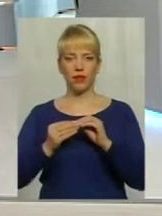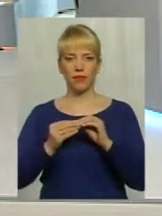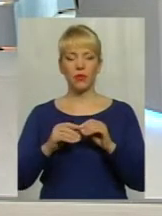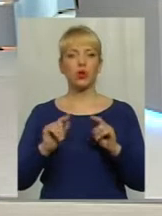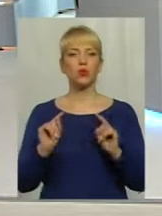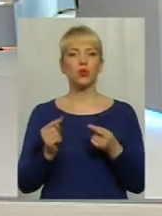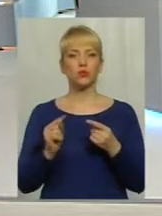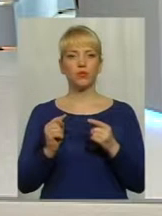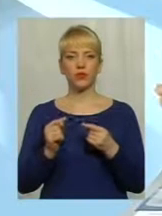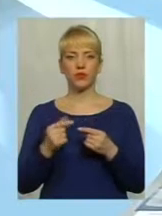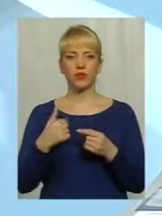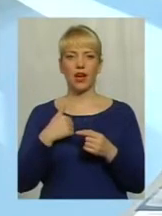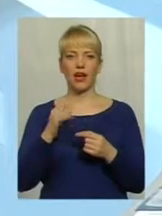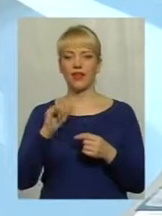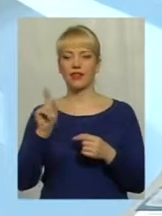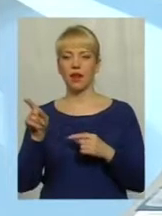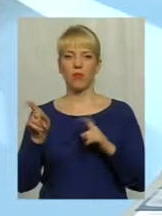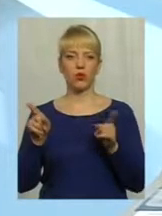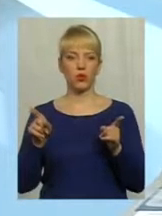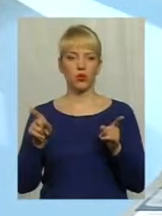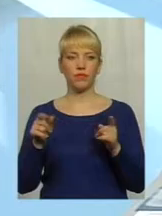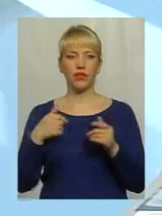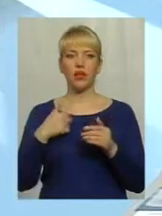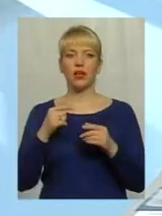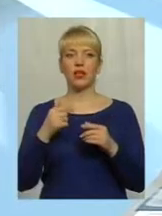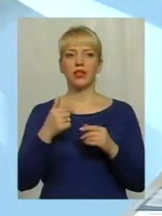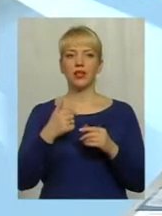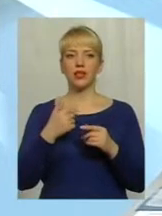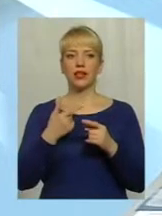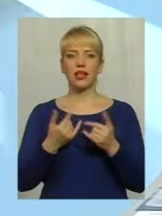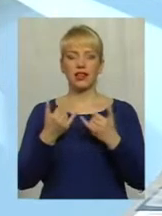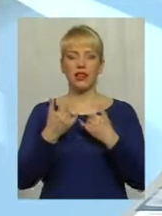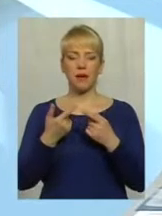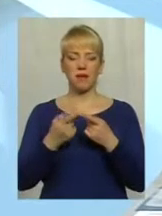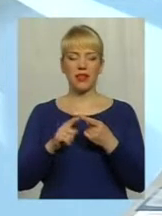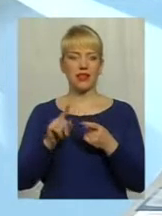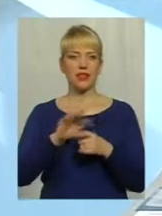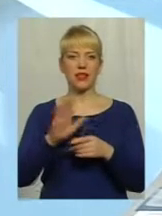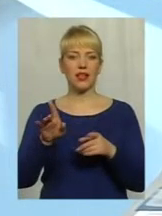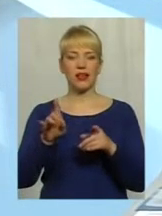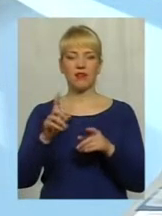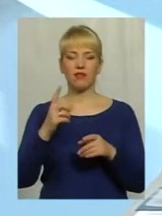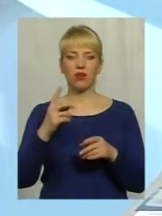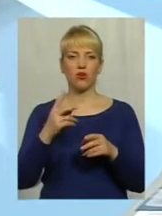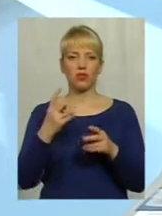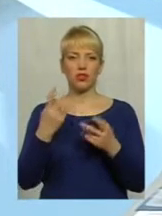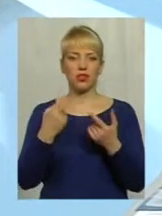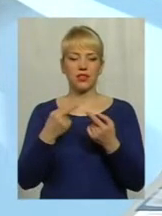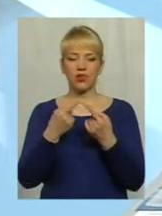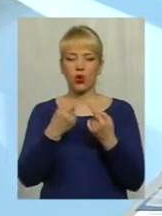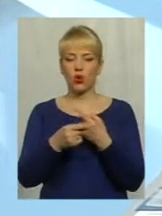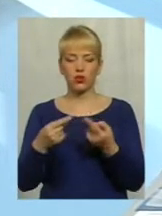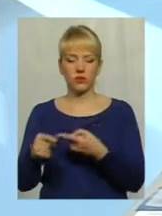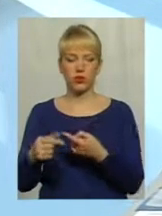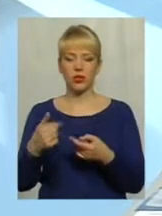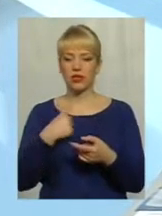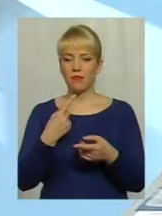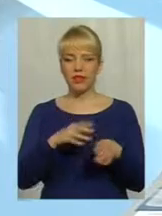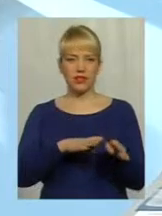Чому? Я і там, і тут, наприклад. Для мене це зовсім не якесь роздвоєння, а це єдине. Тому що для мене жити